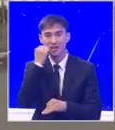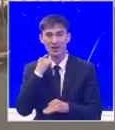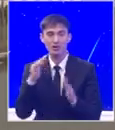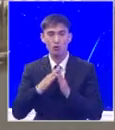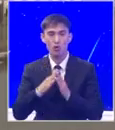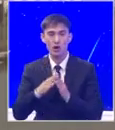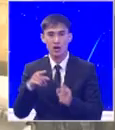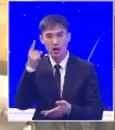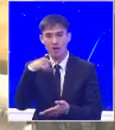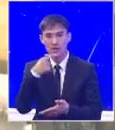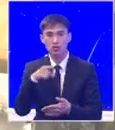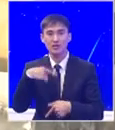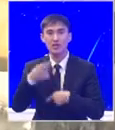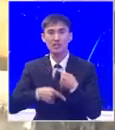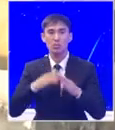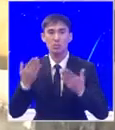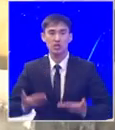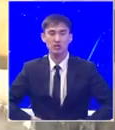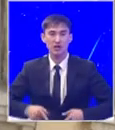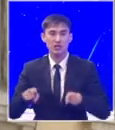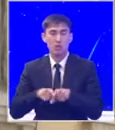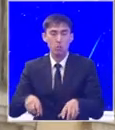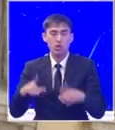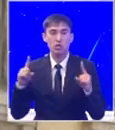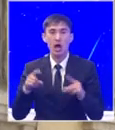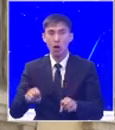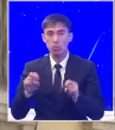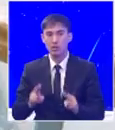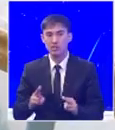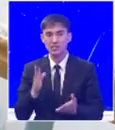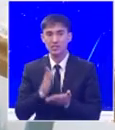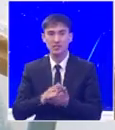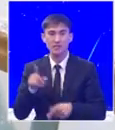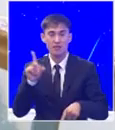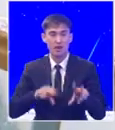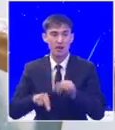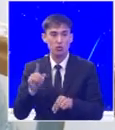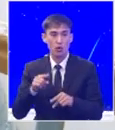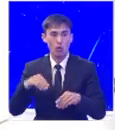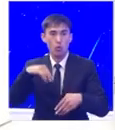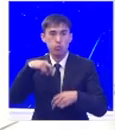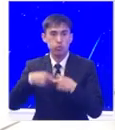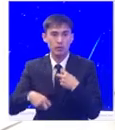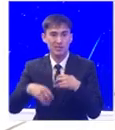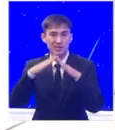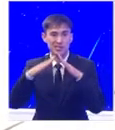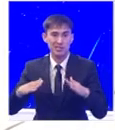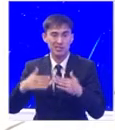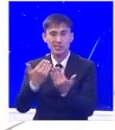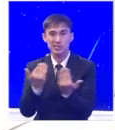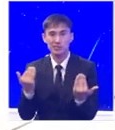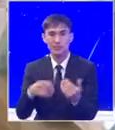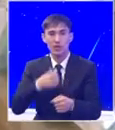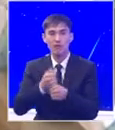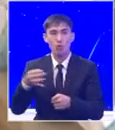уверяют, что дальнейшее проживание в таких домах представляет большую опасность. Есть большая вероятность обрушения крыши и стен. Глава области дал